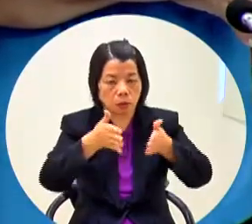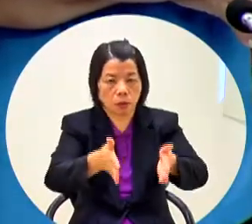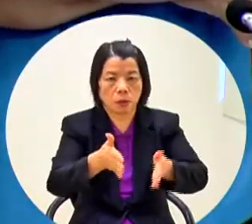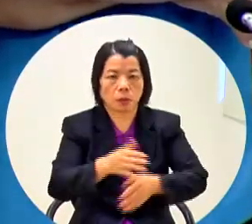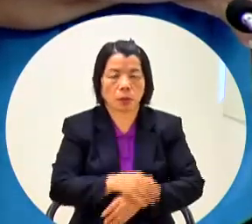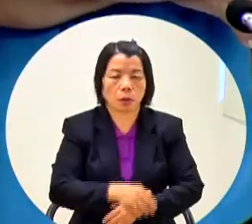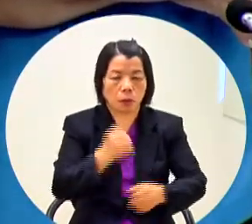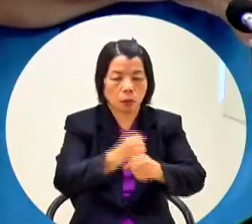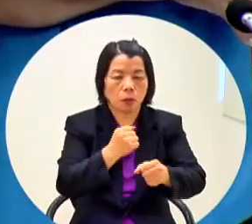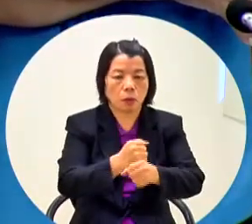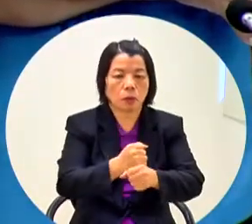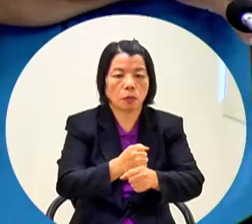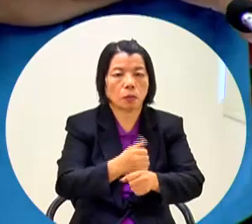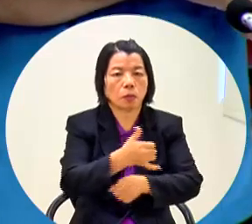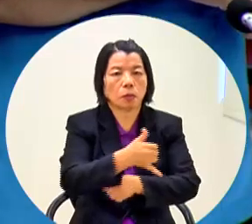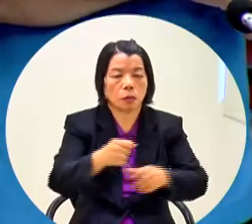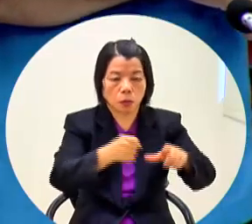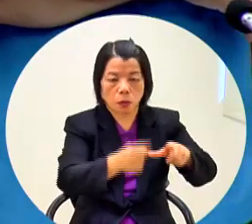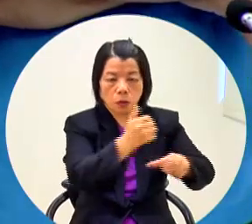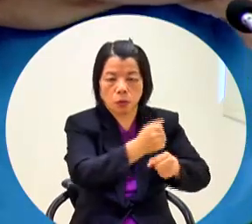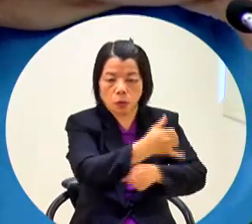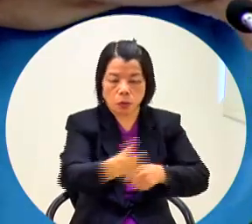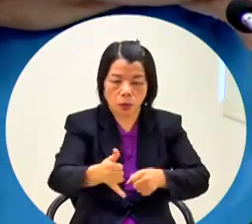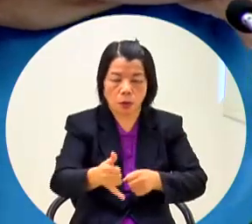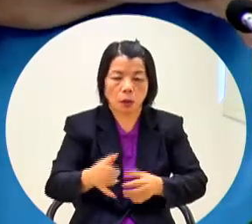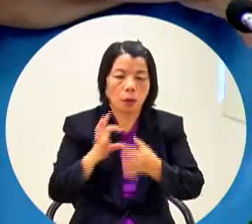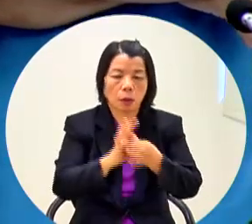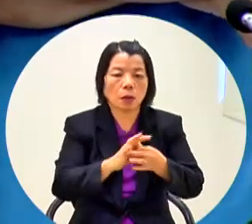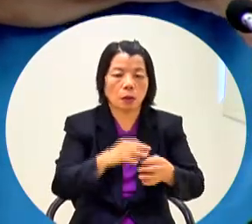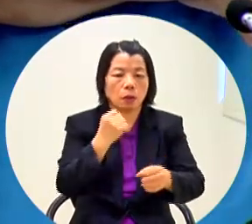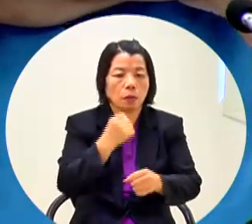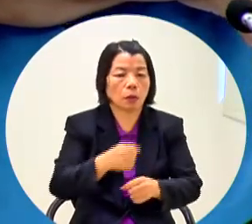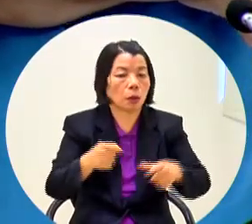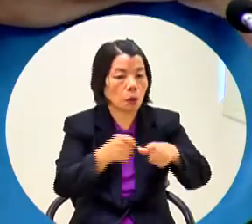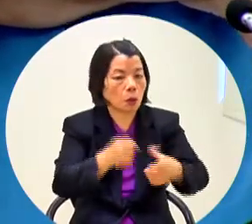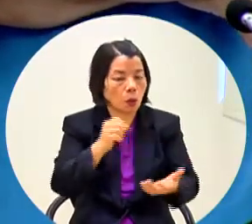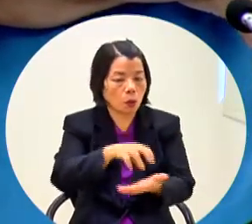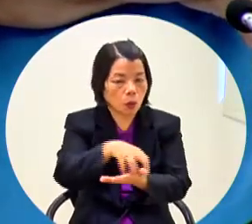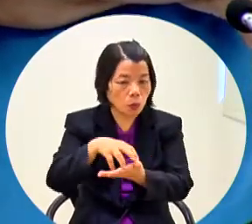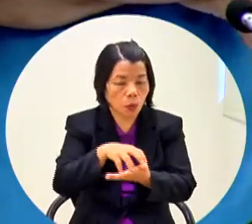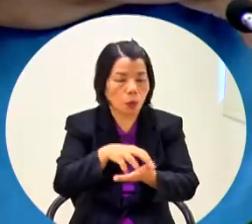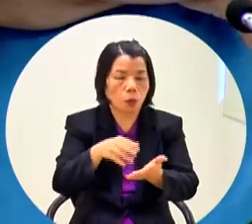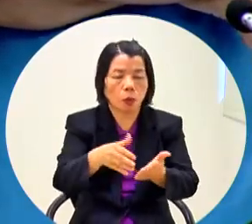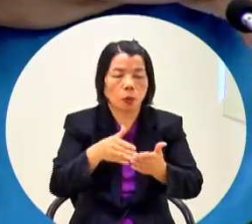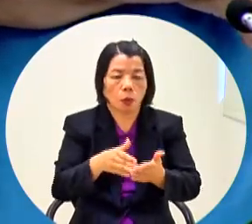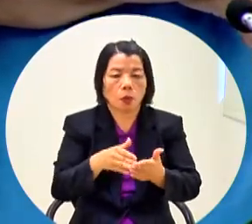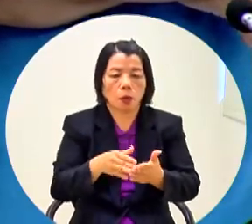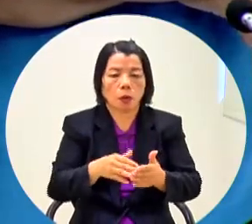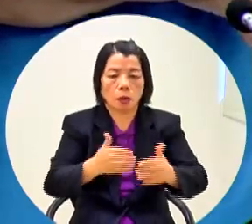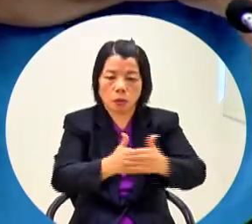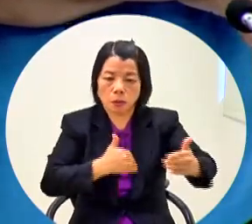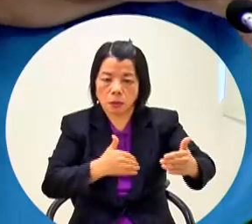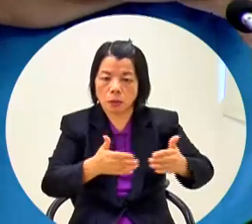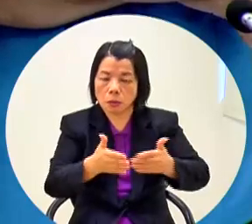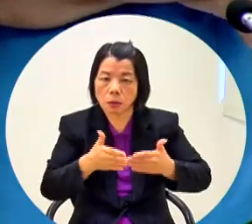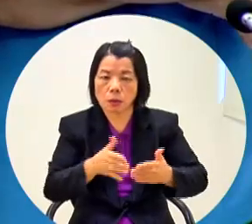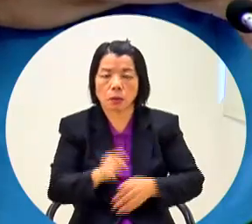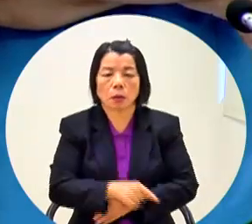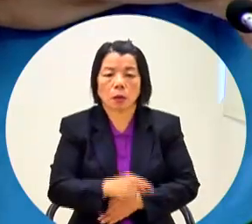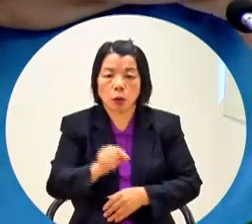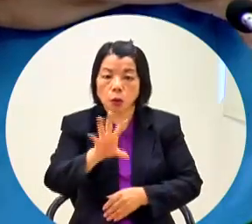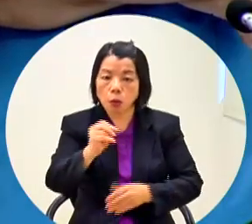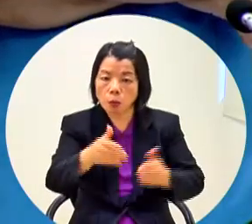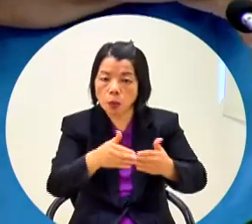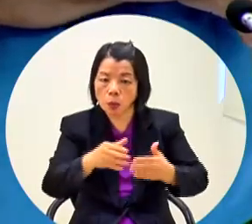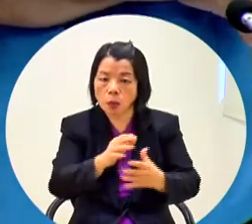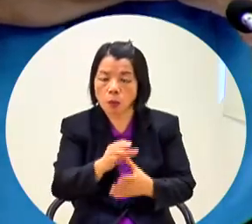公务人员，若是因公需要隔离，我们市政府有没有腾个地方出来让他们隔离？